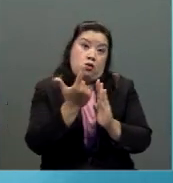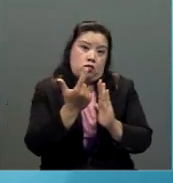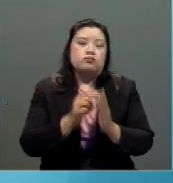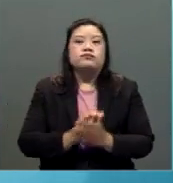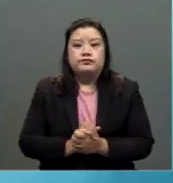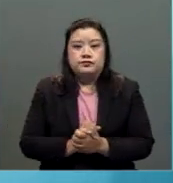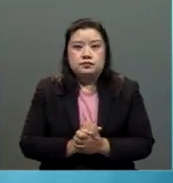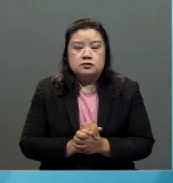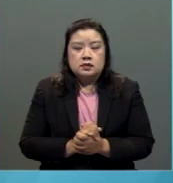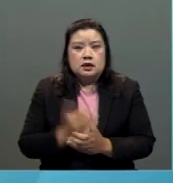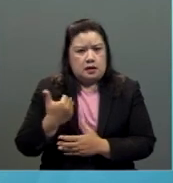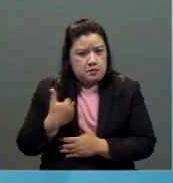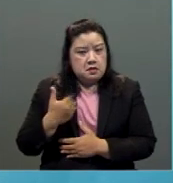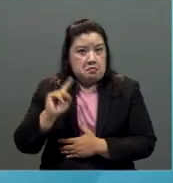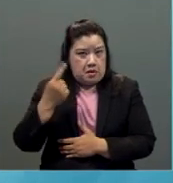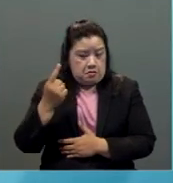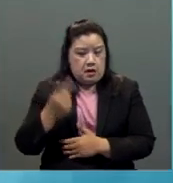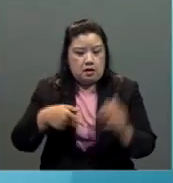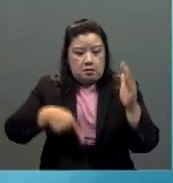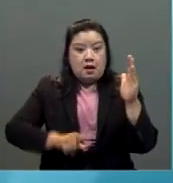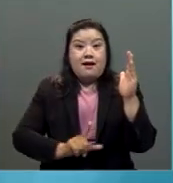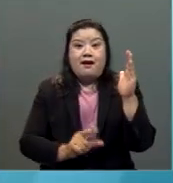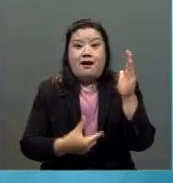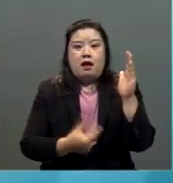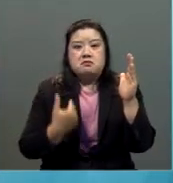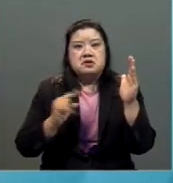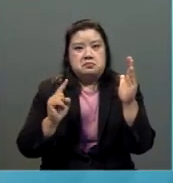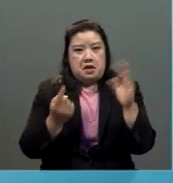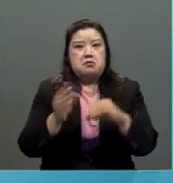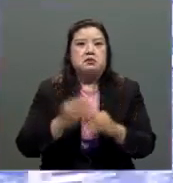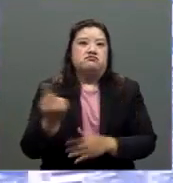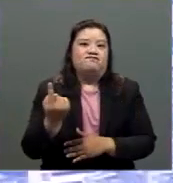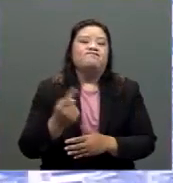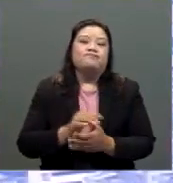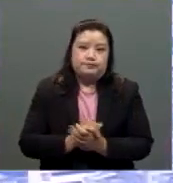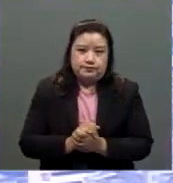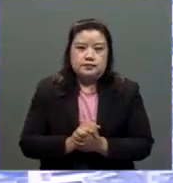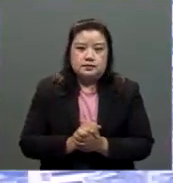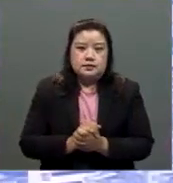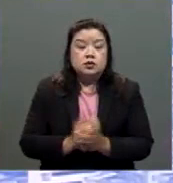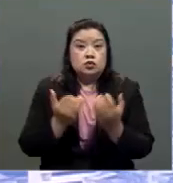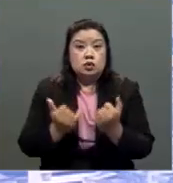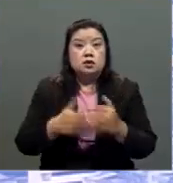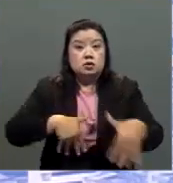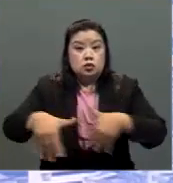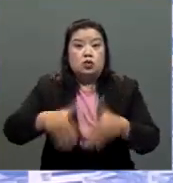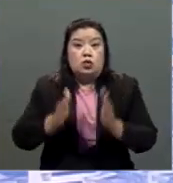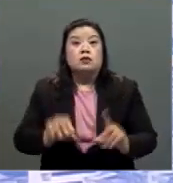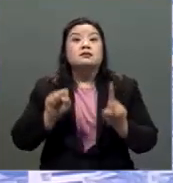ใหม่ของทางพังงาไปแล้วอีก1จังหวัดนะครับมาดูครับว่าต่อประชากรแสนคนนะ